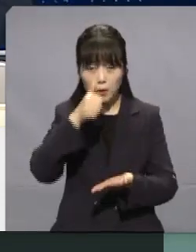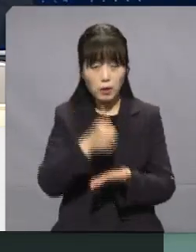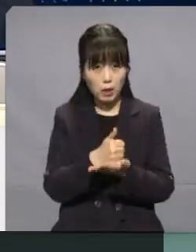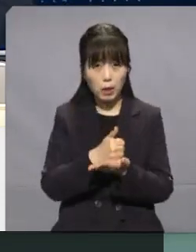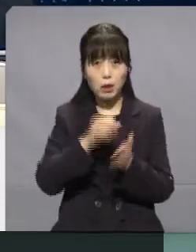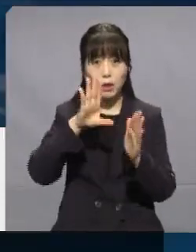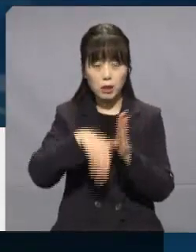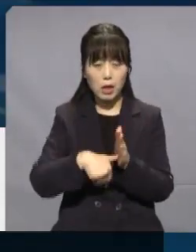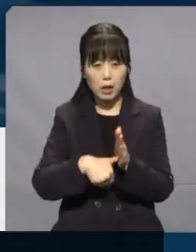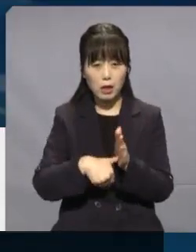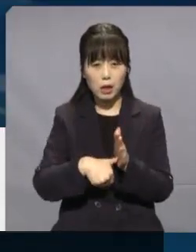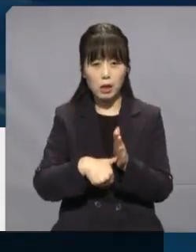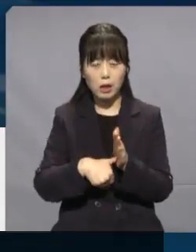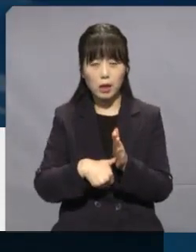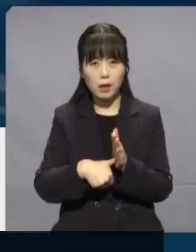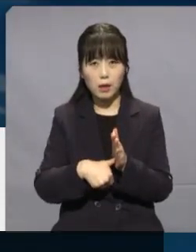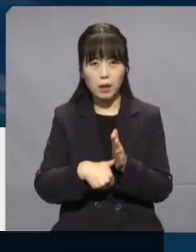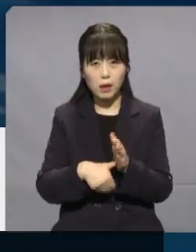가령